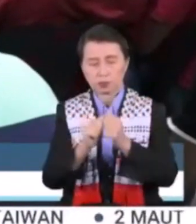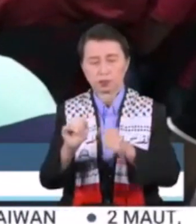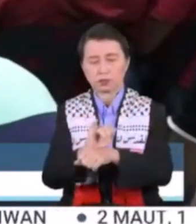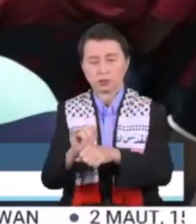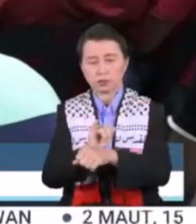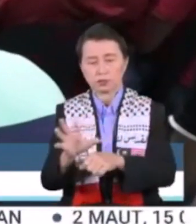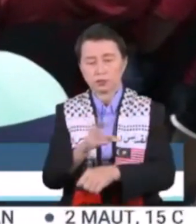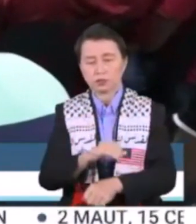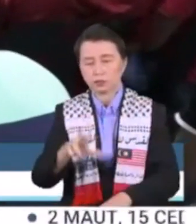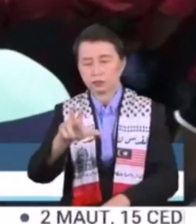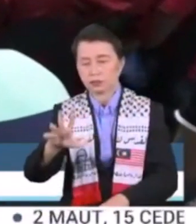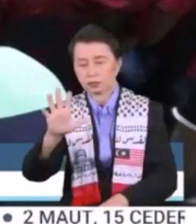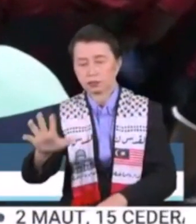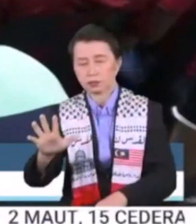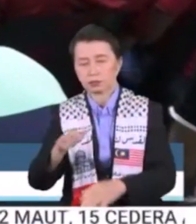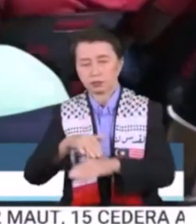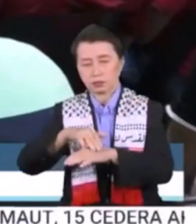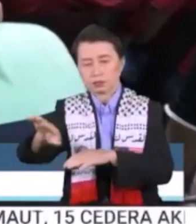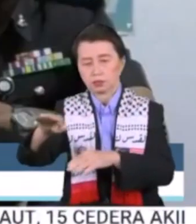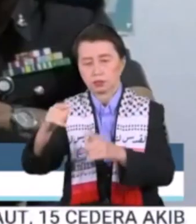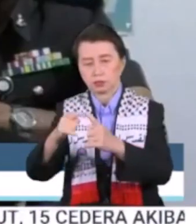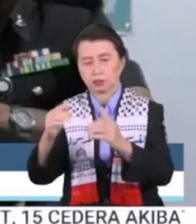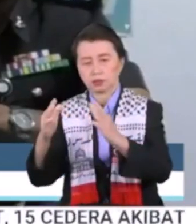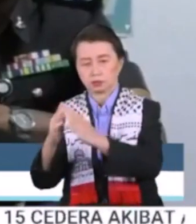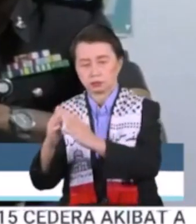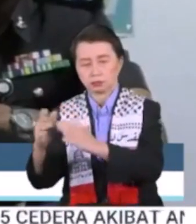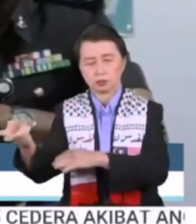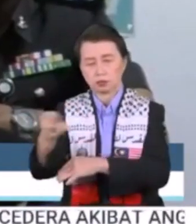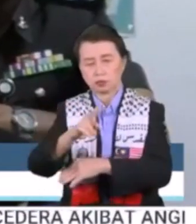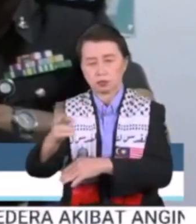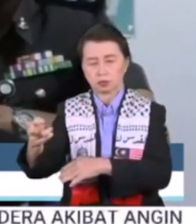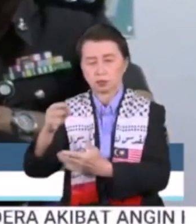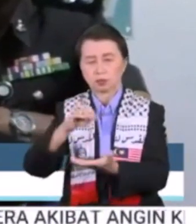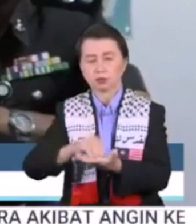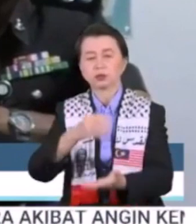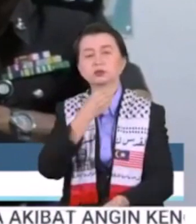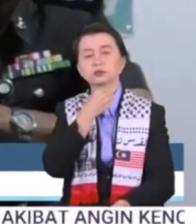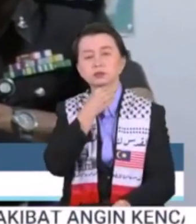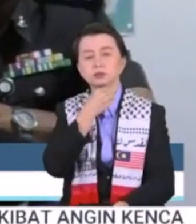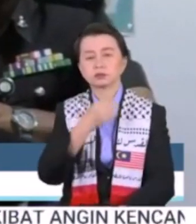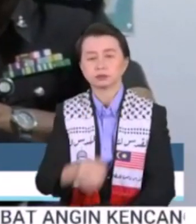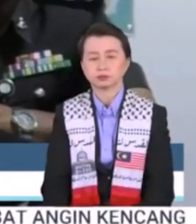industri, manakala 35 dihantar ke rumah perantaraan di Ipoh.